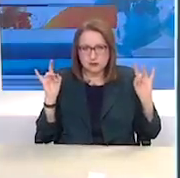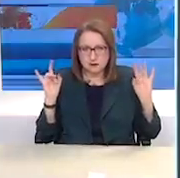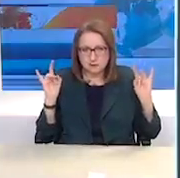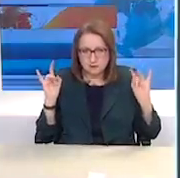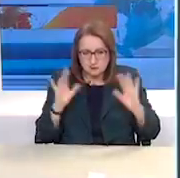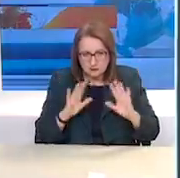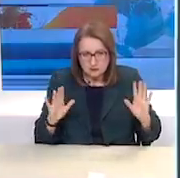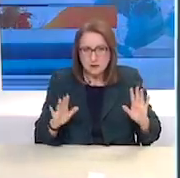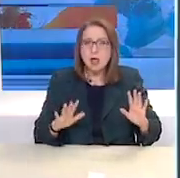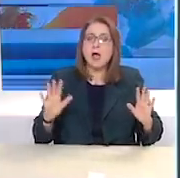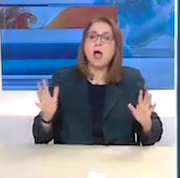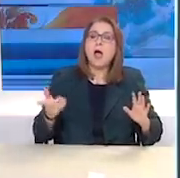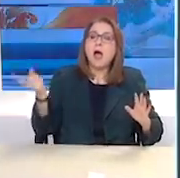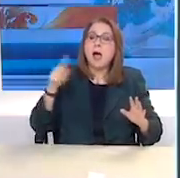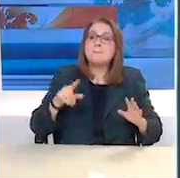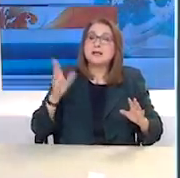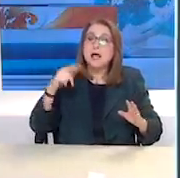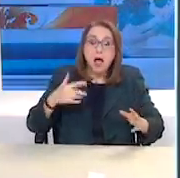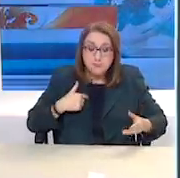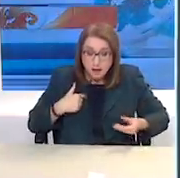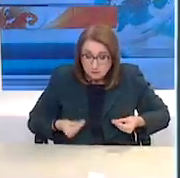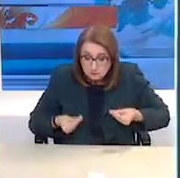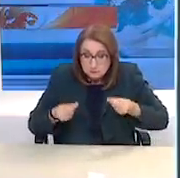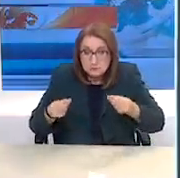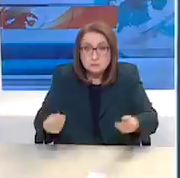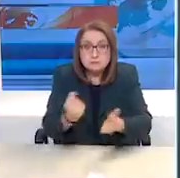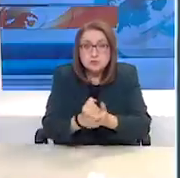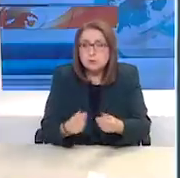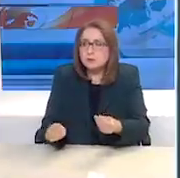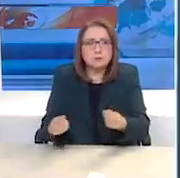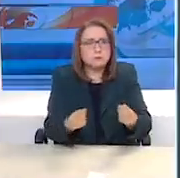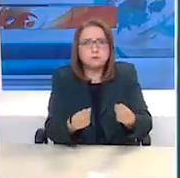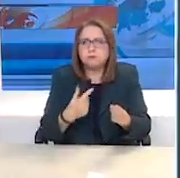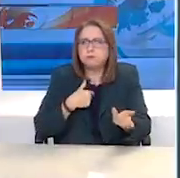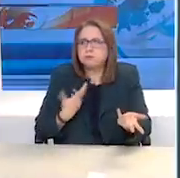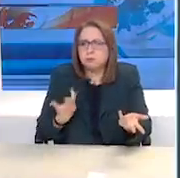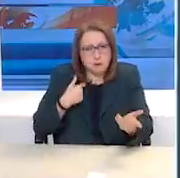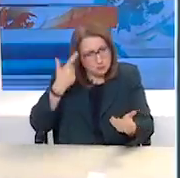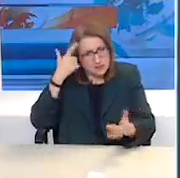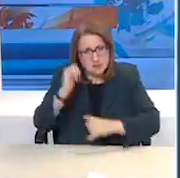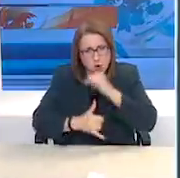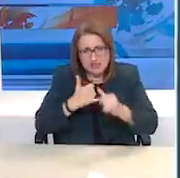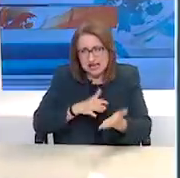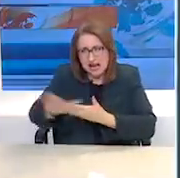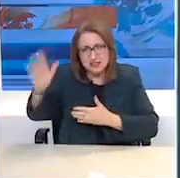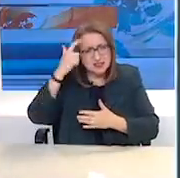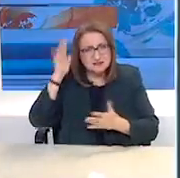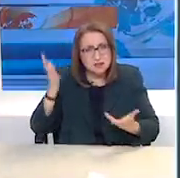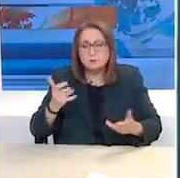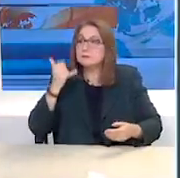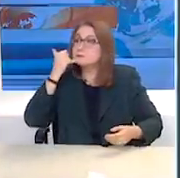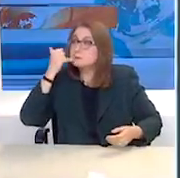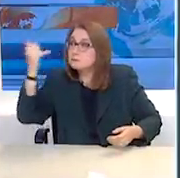τους από την οικία του πολίτη μετά από τηλεφωνική εντολή στο ΚΕΠ. Να σημειωθεί ότι η τηλεφωνική αίτηση μπορεί να